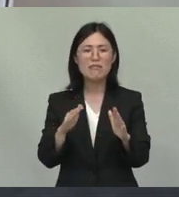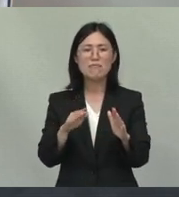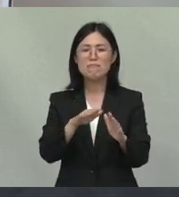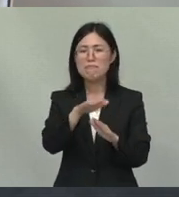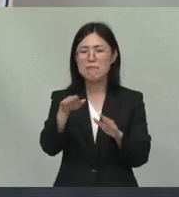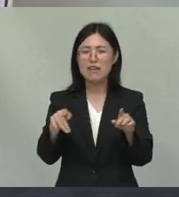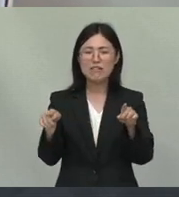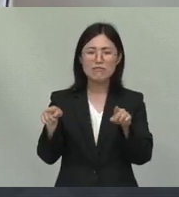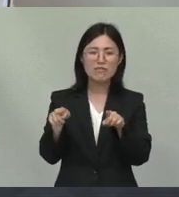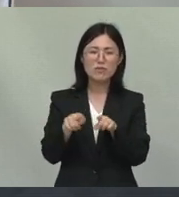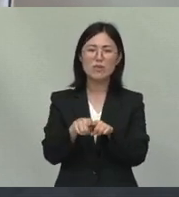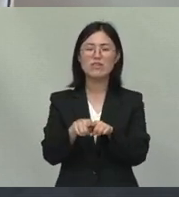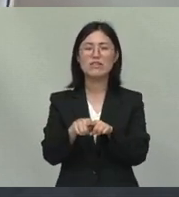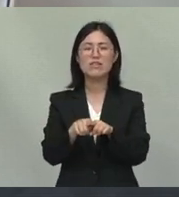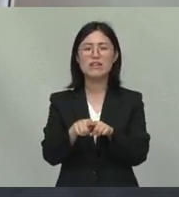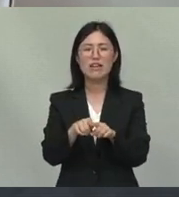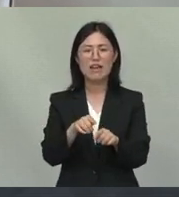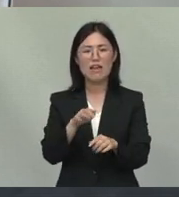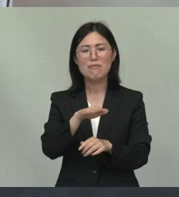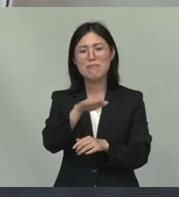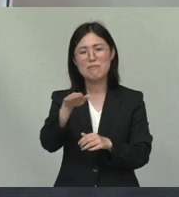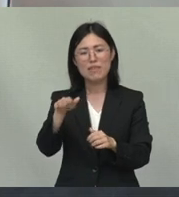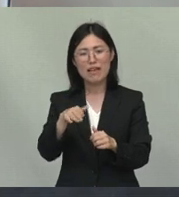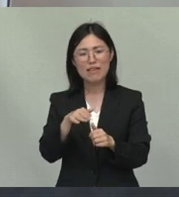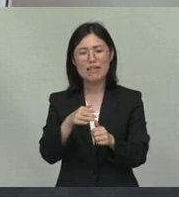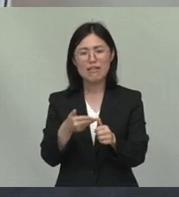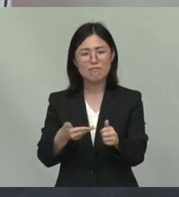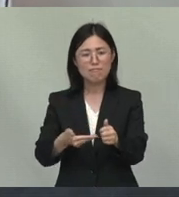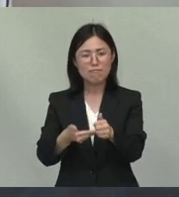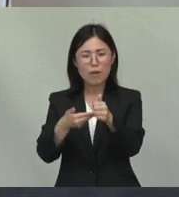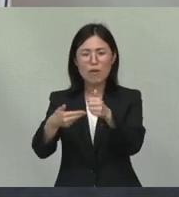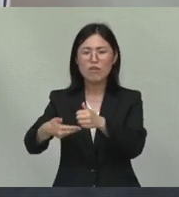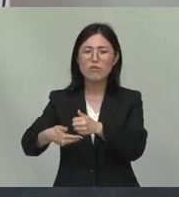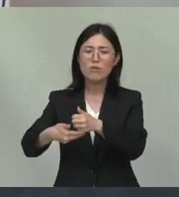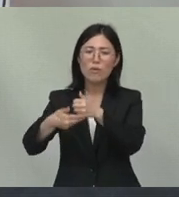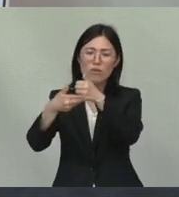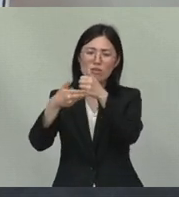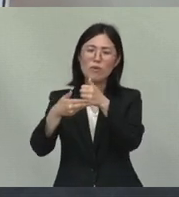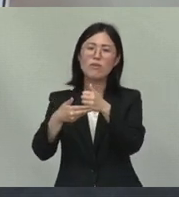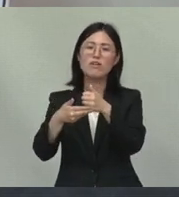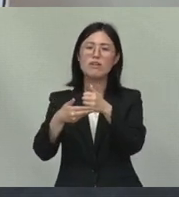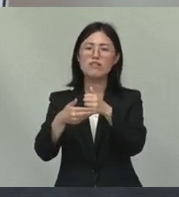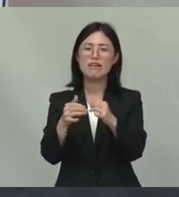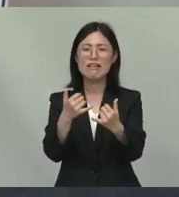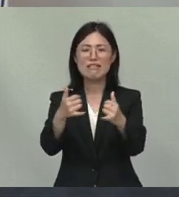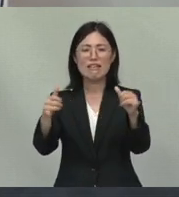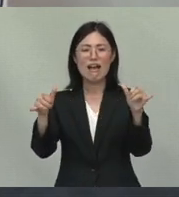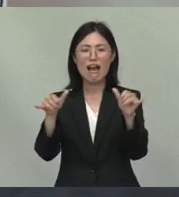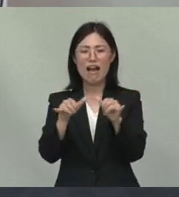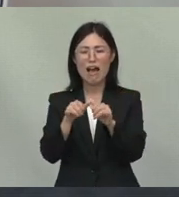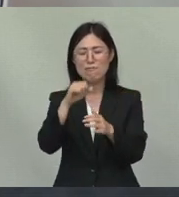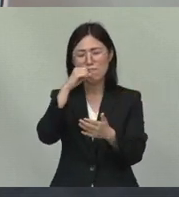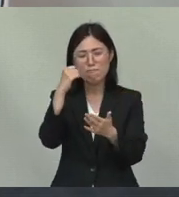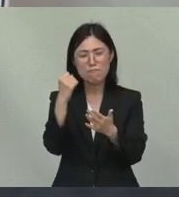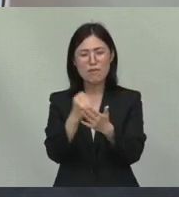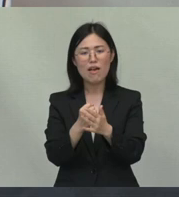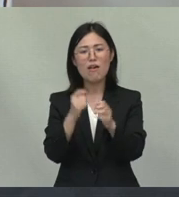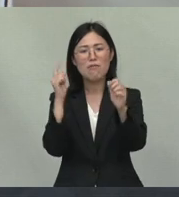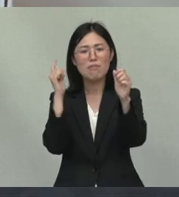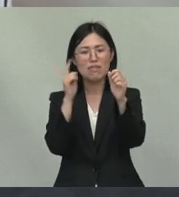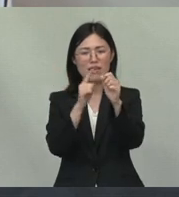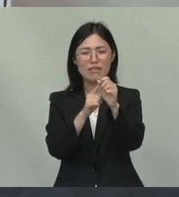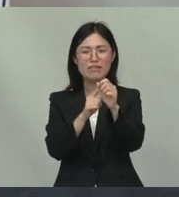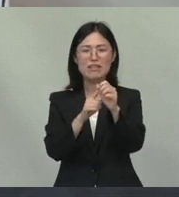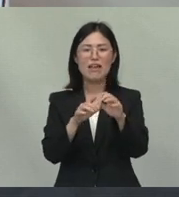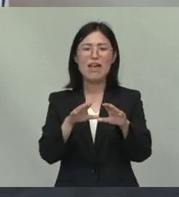人一人が尊重される、そんな社会を願って、平和で平和